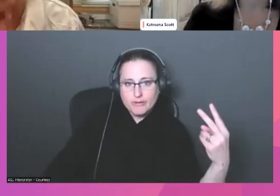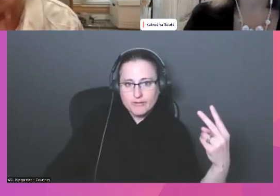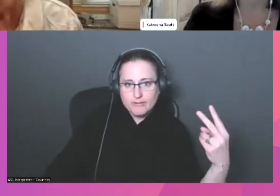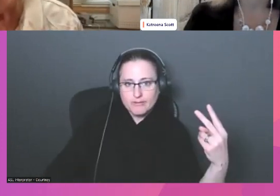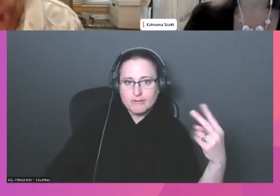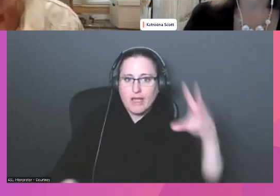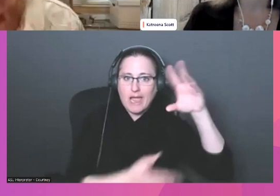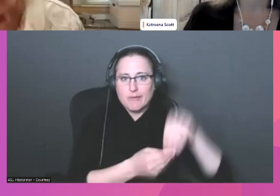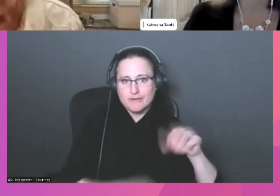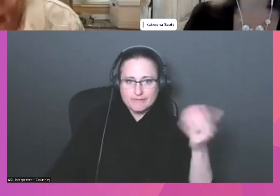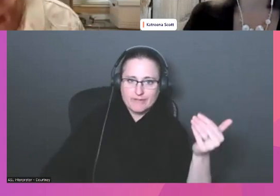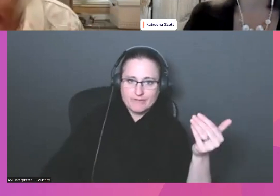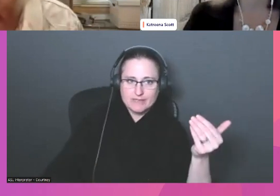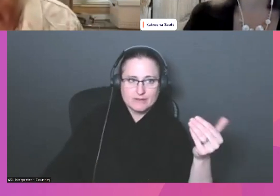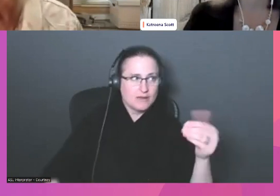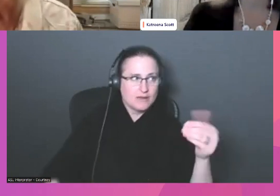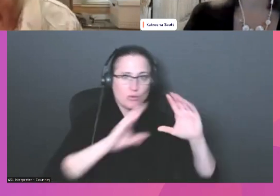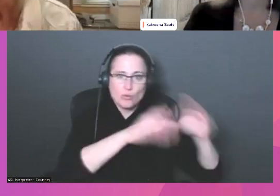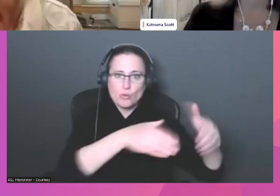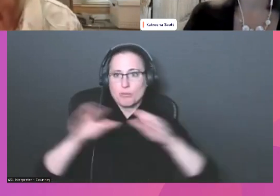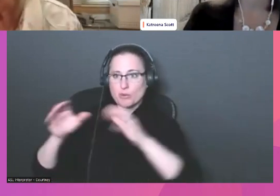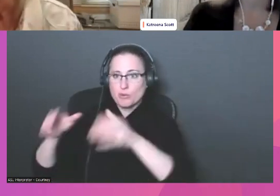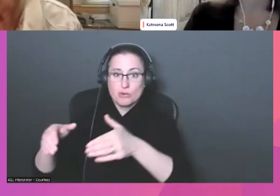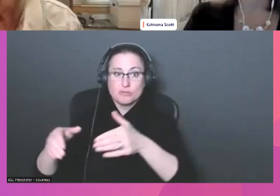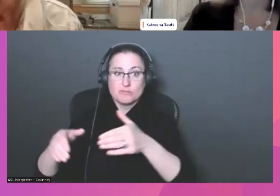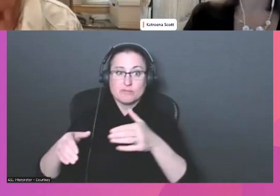Donc, vous allez obtenir